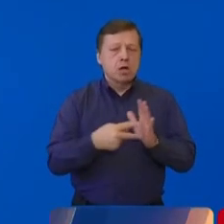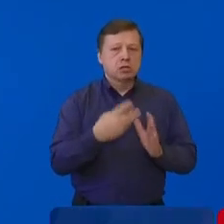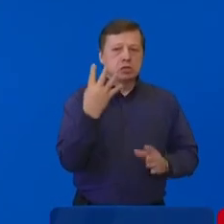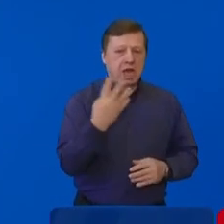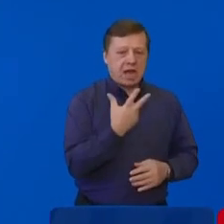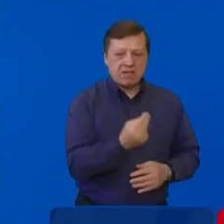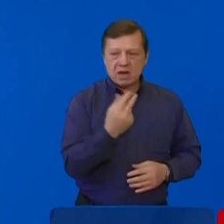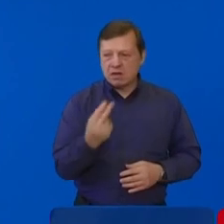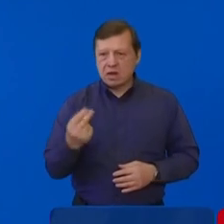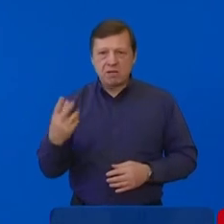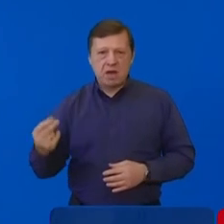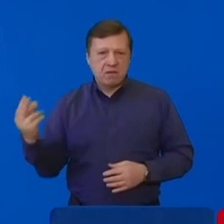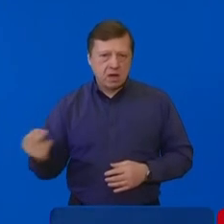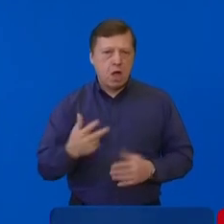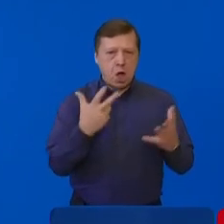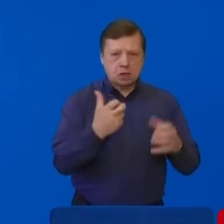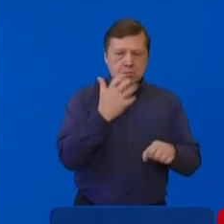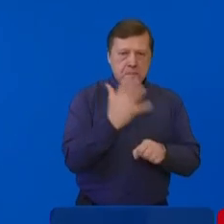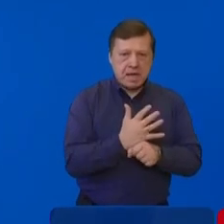kwartały, około